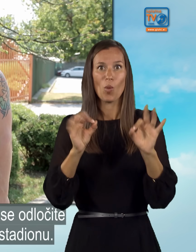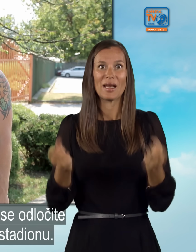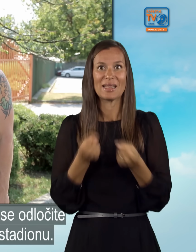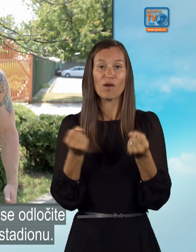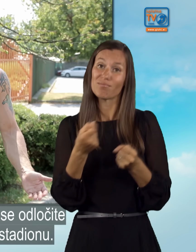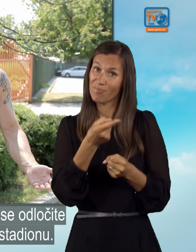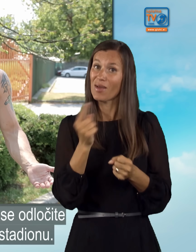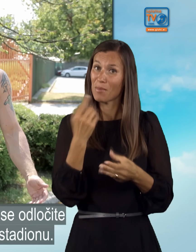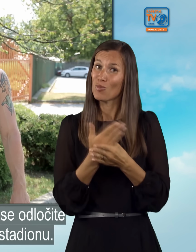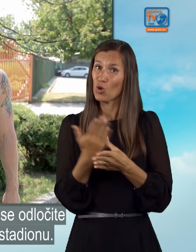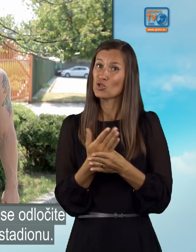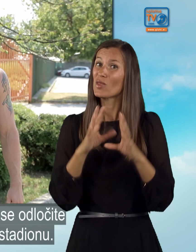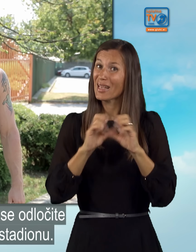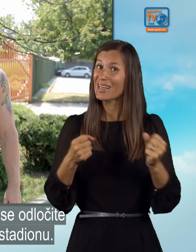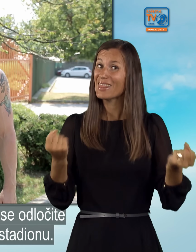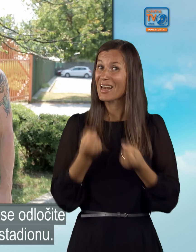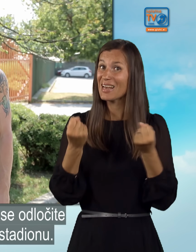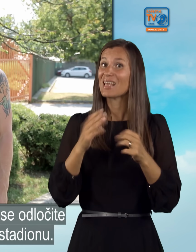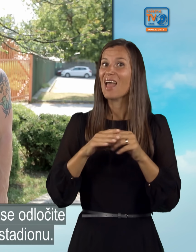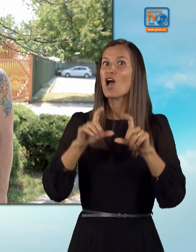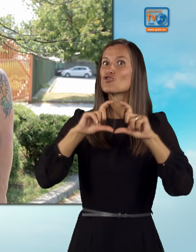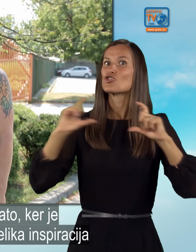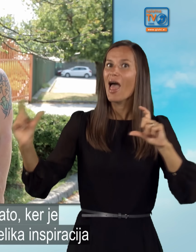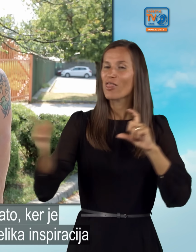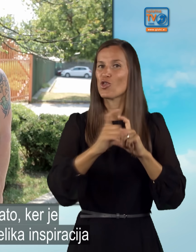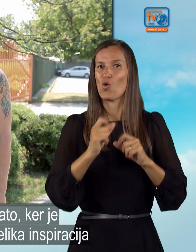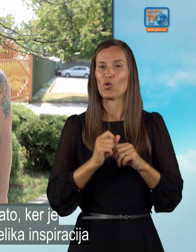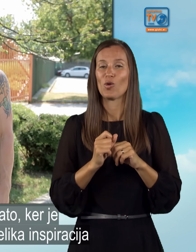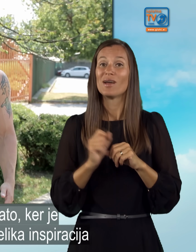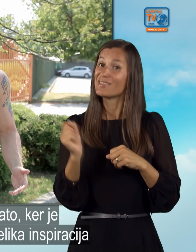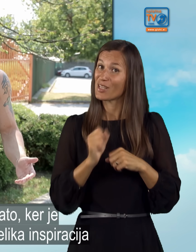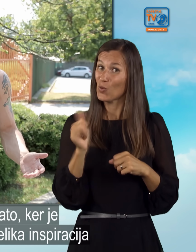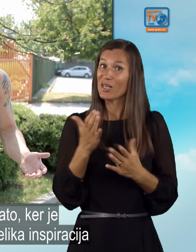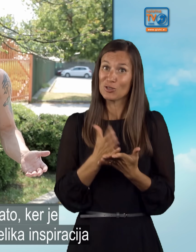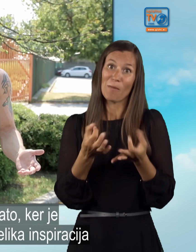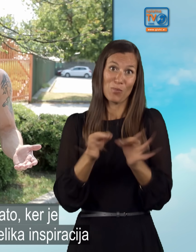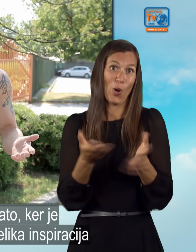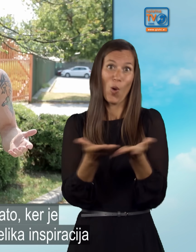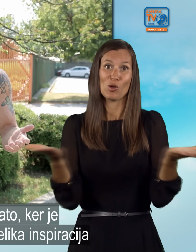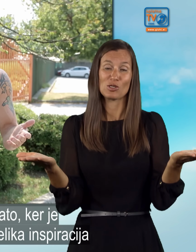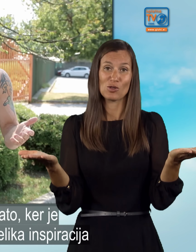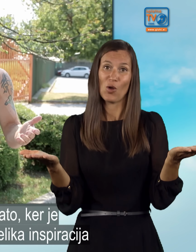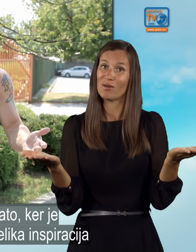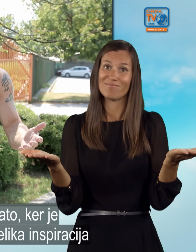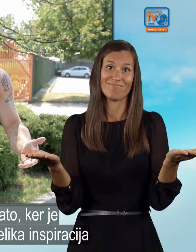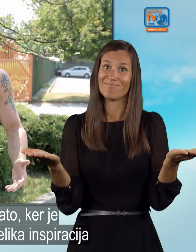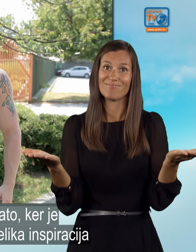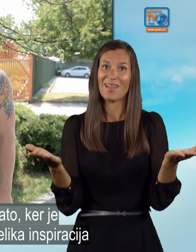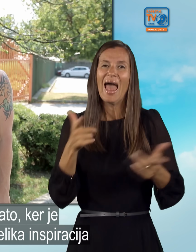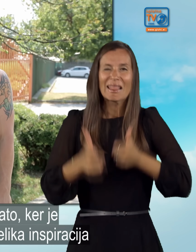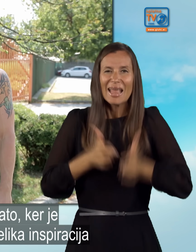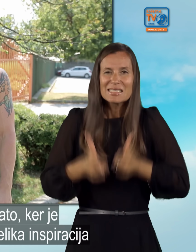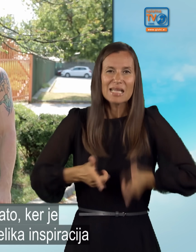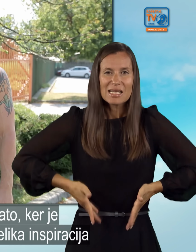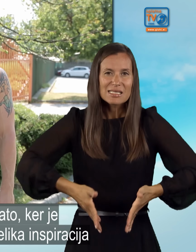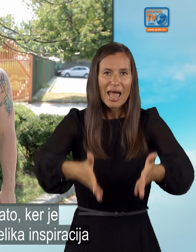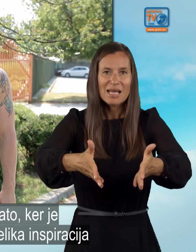vam priporočil, da naredite enostavno trening na stadionu. Na stadionu je zaradi tega, ker je že prostor kot ta atletska steza, kot